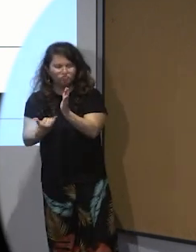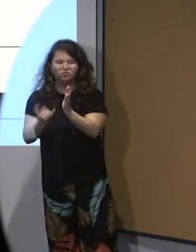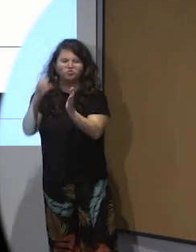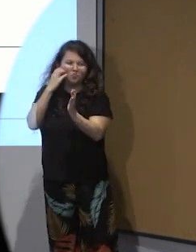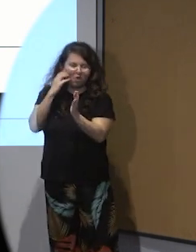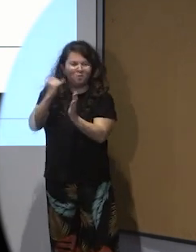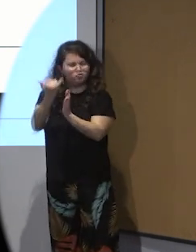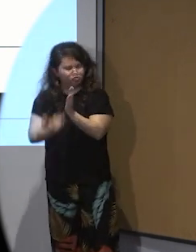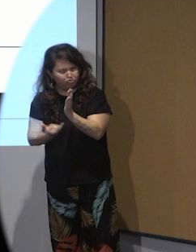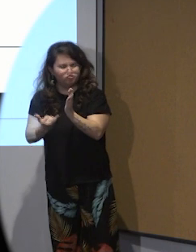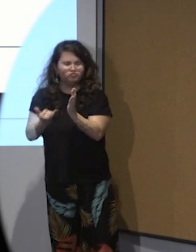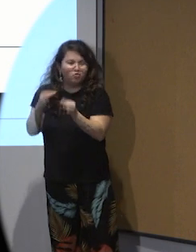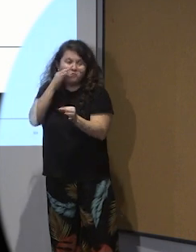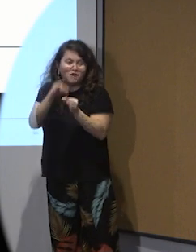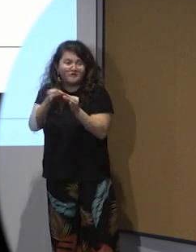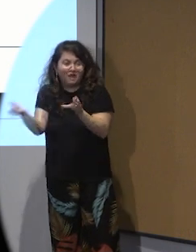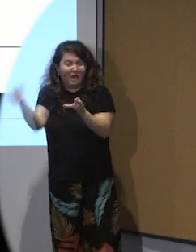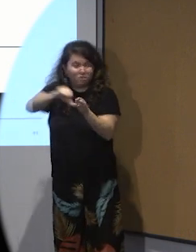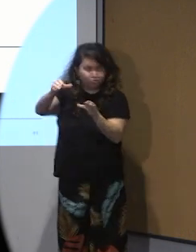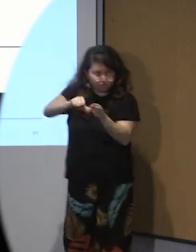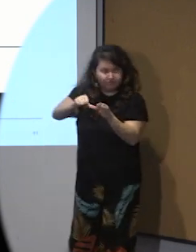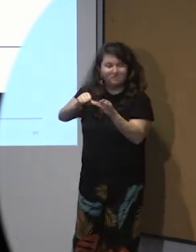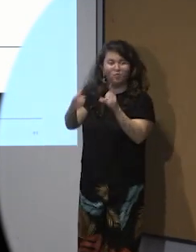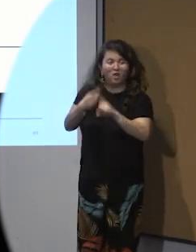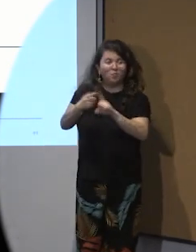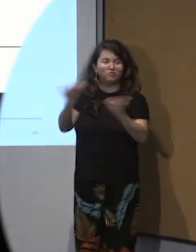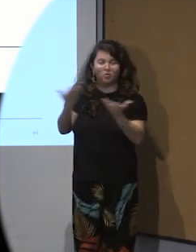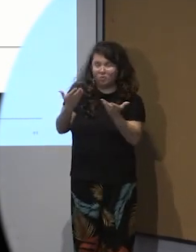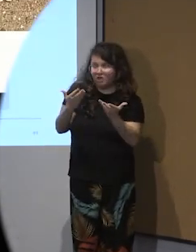but, c'est d'avoir du sel, c'est d'avoir du sucre, c'est d'avoir des minéraux.